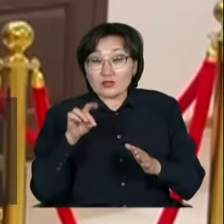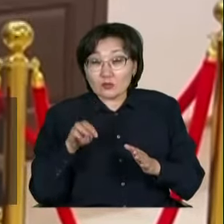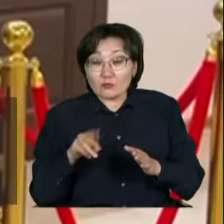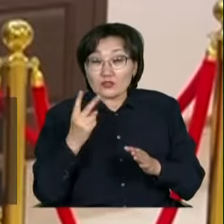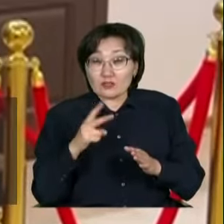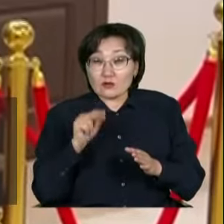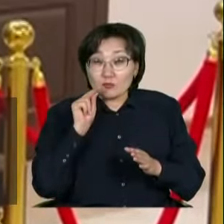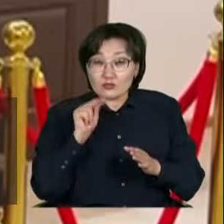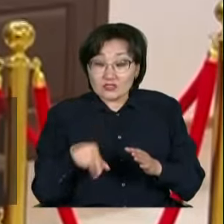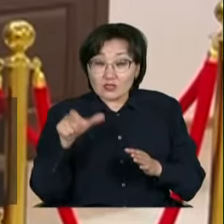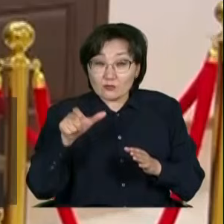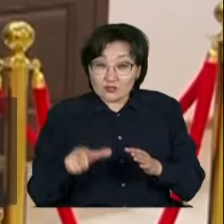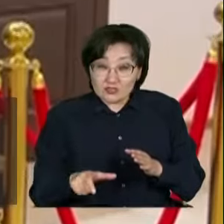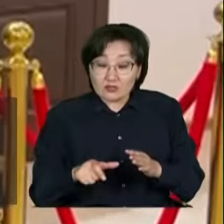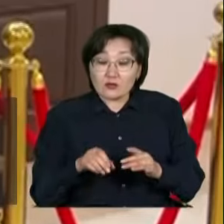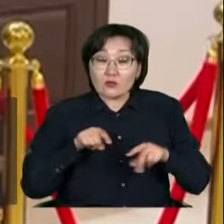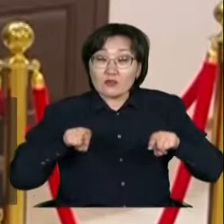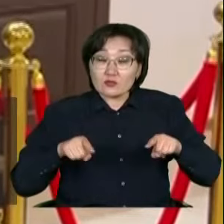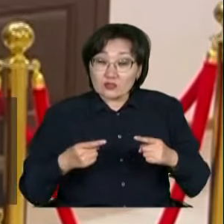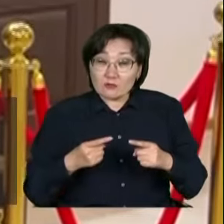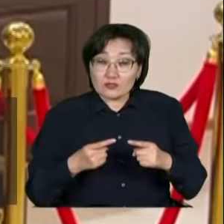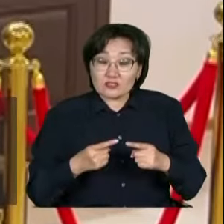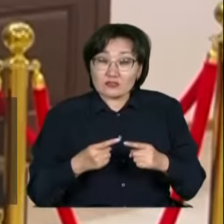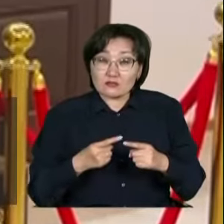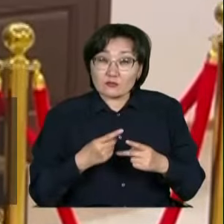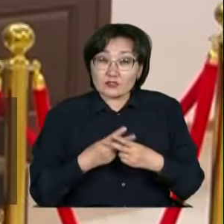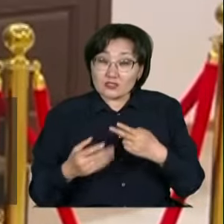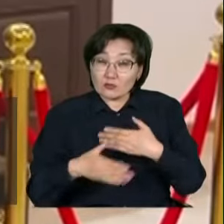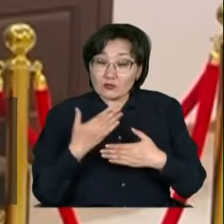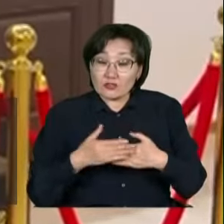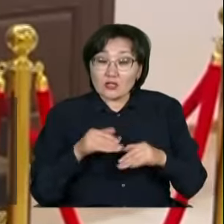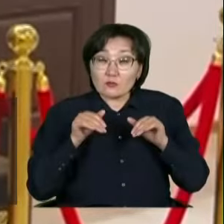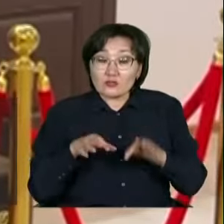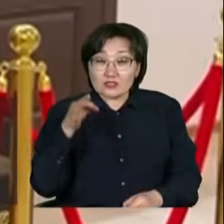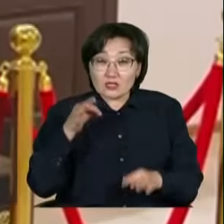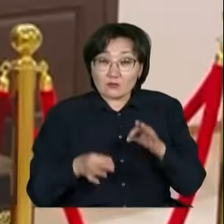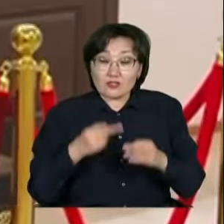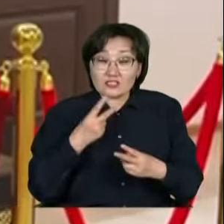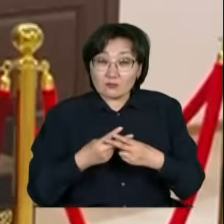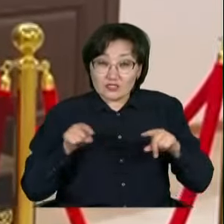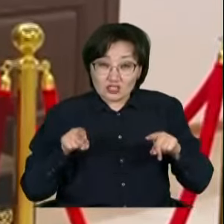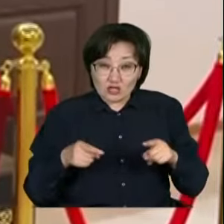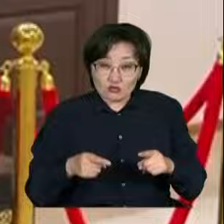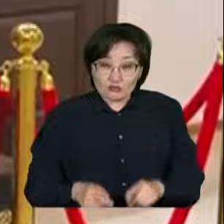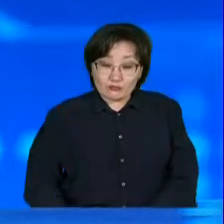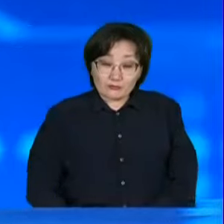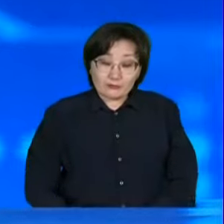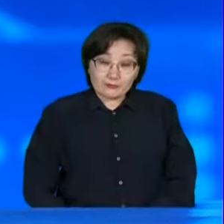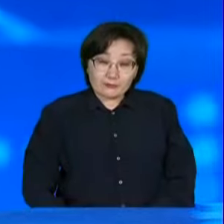были представлены в следственный суд для санкционирования меры пресечения. И решением суда они заключены под стражу.